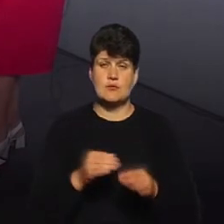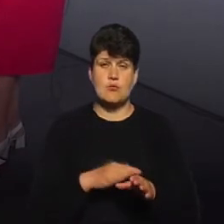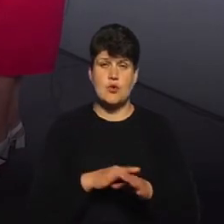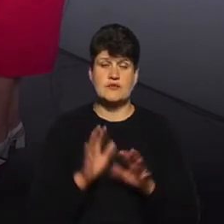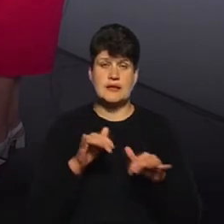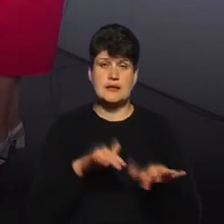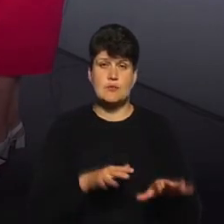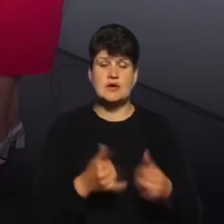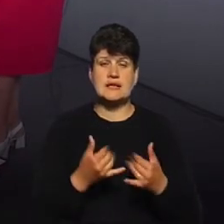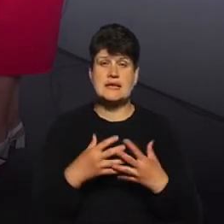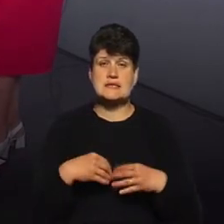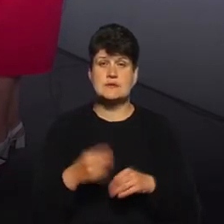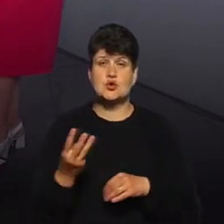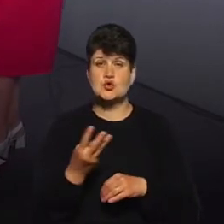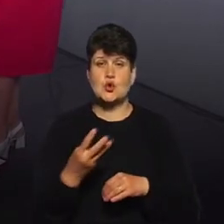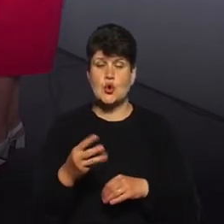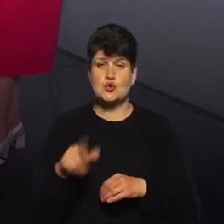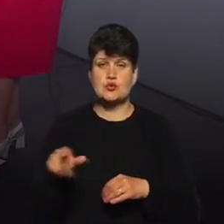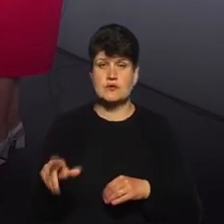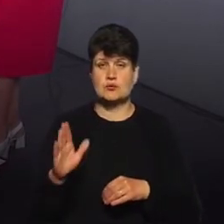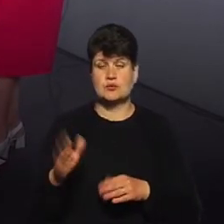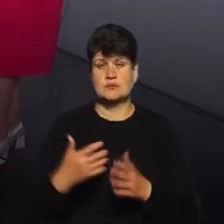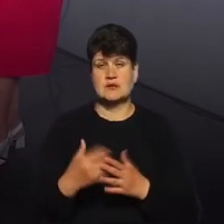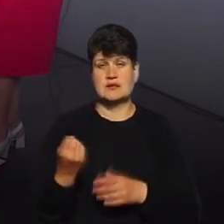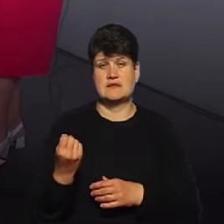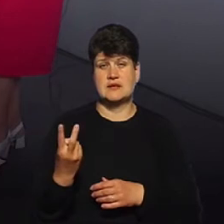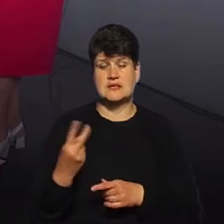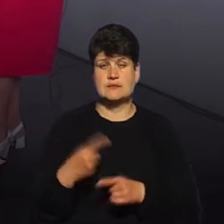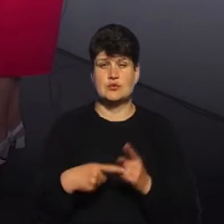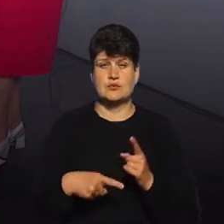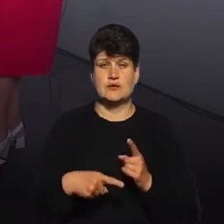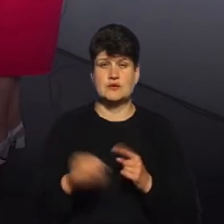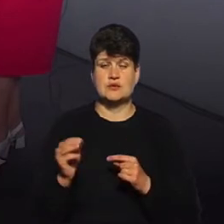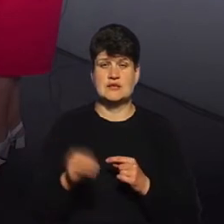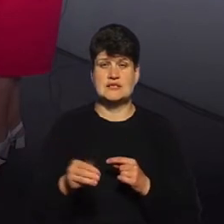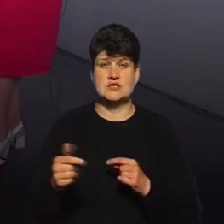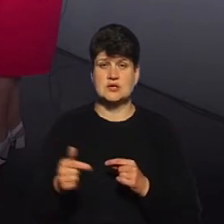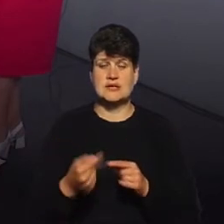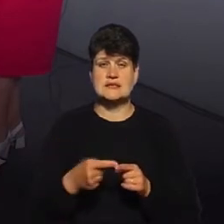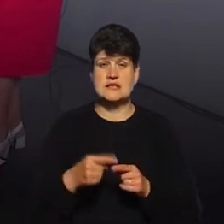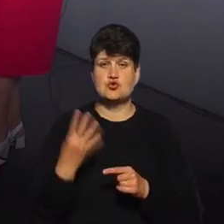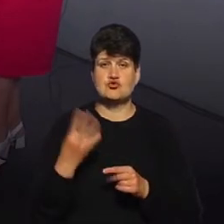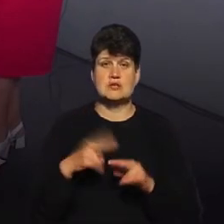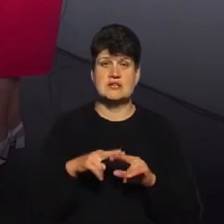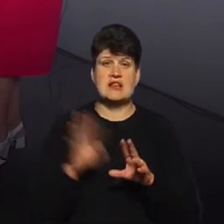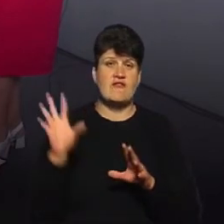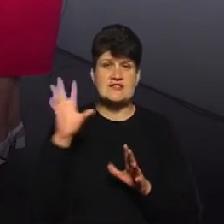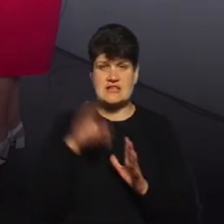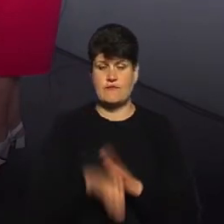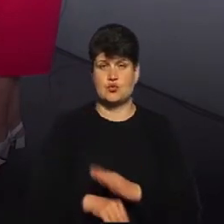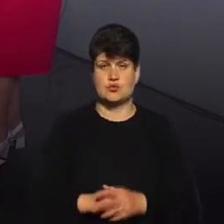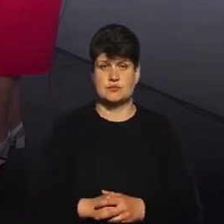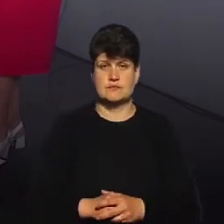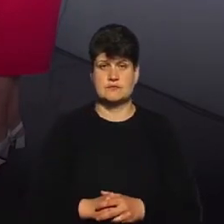чоловік обійдеться в районі 12,5 тисяч гривень. Це 4 зірочки на все включено. Цілком лояльна ціна,